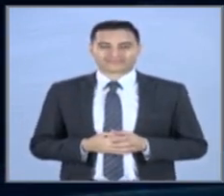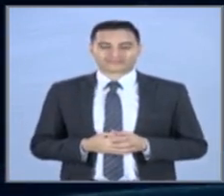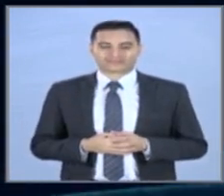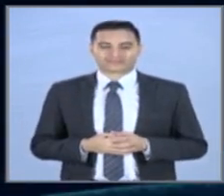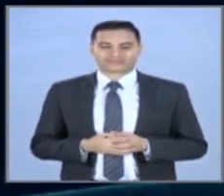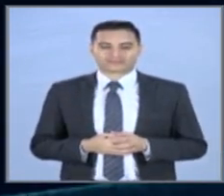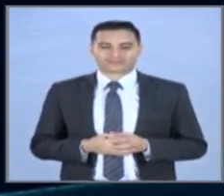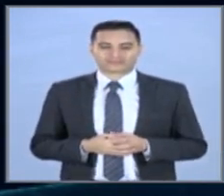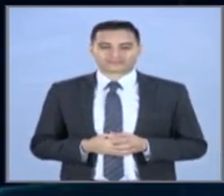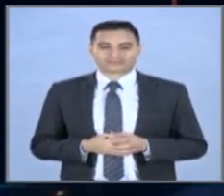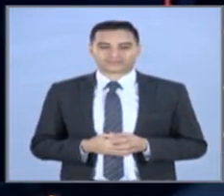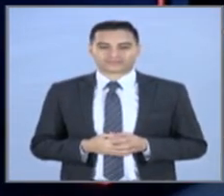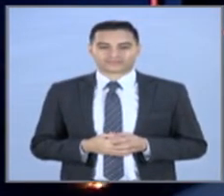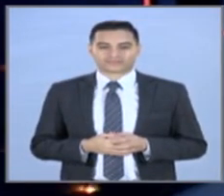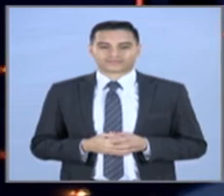تحت الضغط.